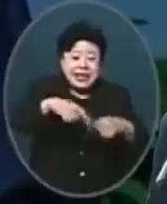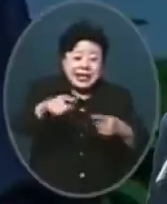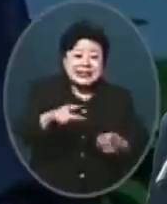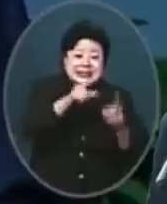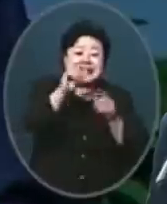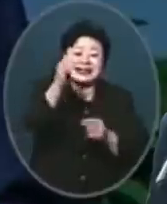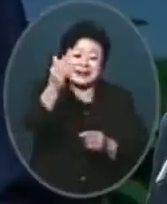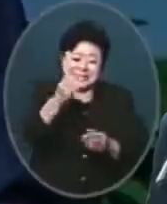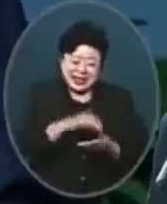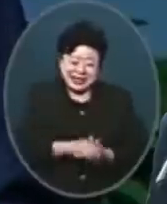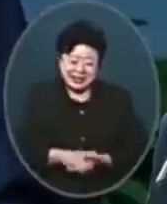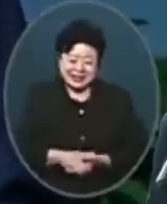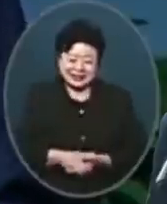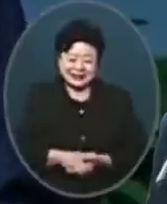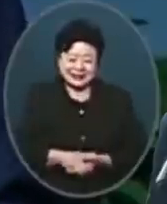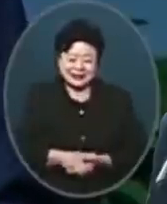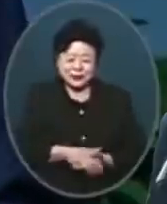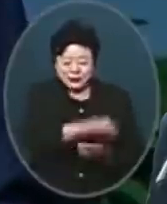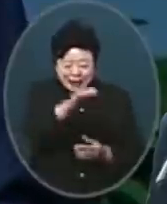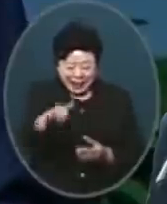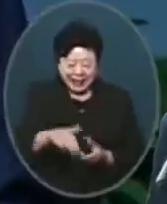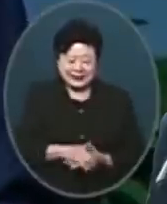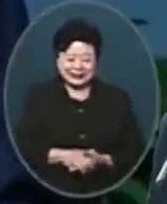것입니다. 우리가